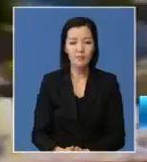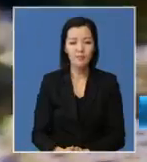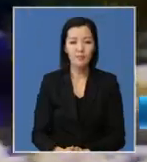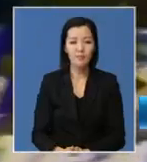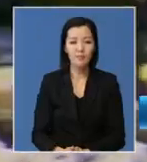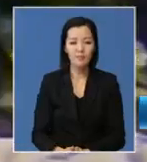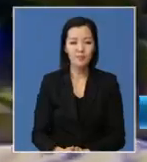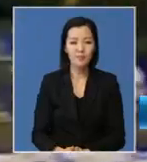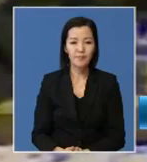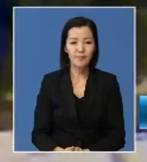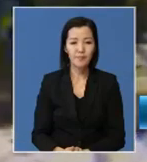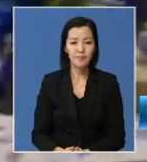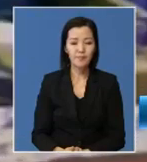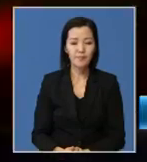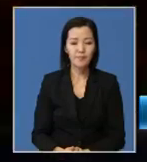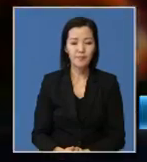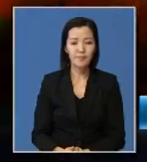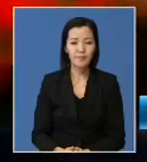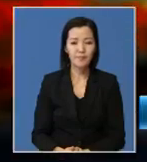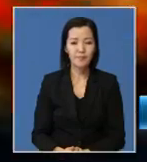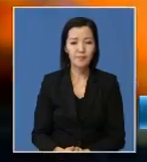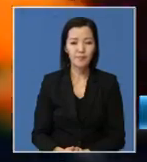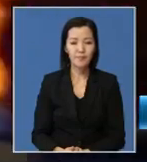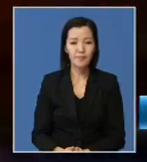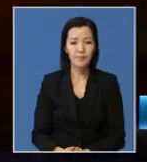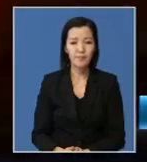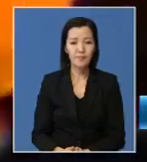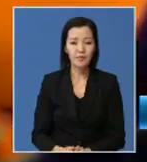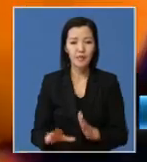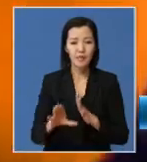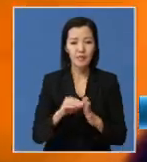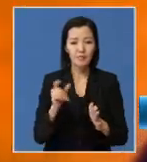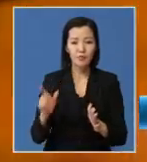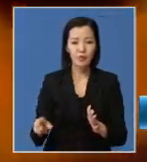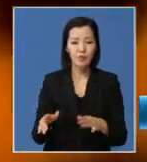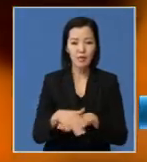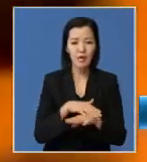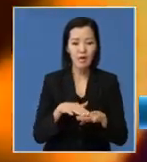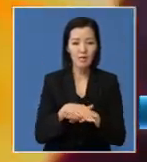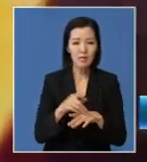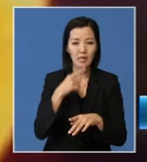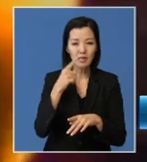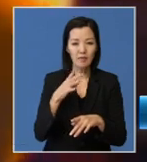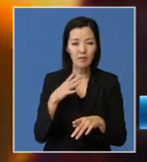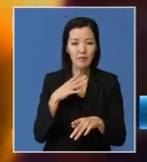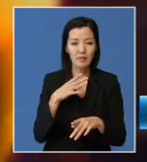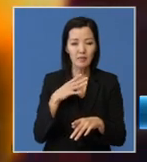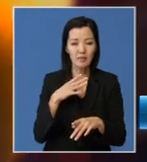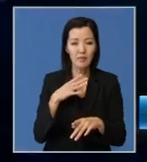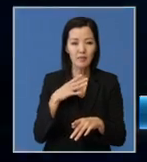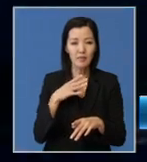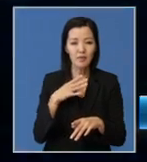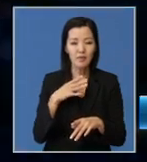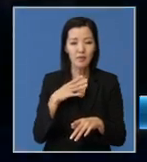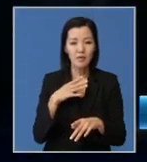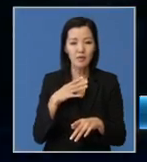Басшыны сіздер сайладыңыздар, орган, партия орган сайладыңыздар. Сіздер айтасыздар, депутаттығаны халық сайлайды, бе? Ал энди башын сиздер сайласаңдар, халыктын колдоо